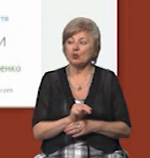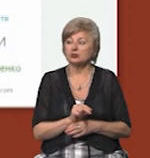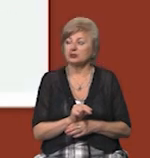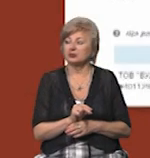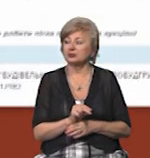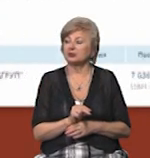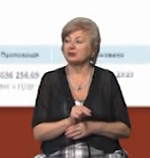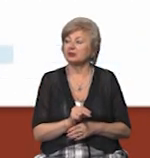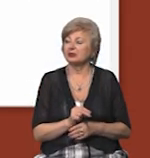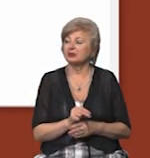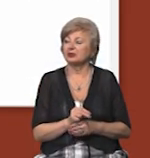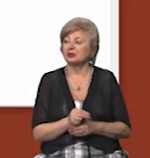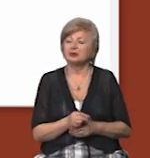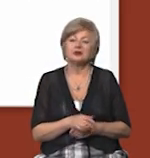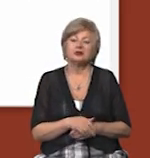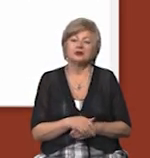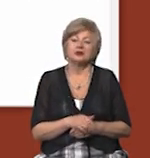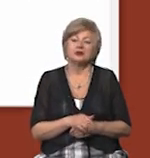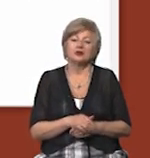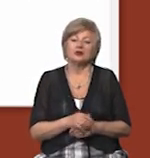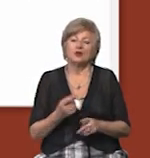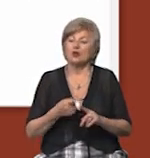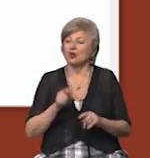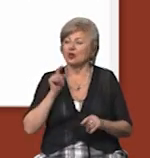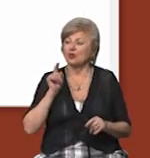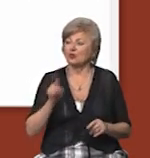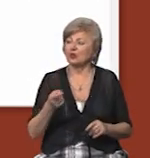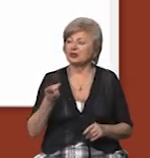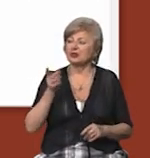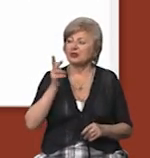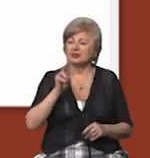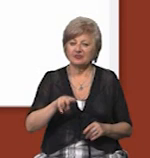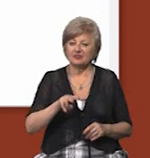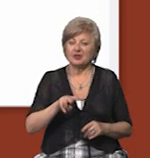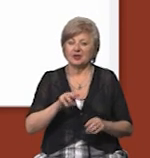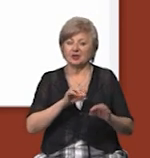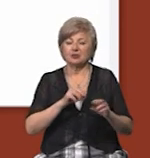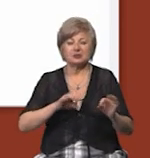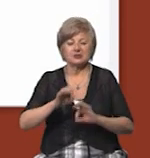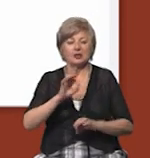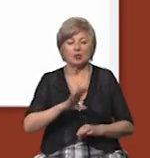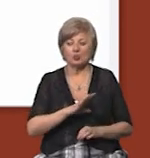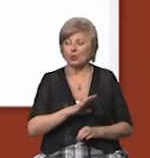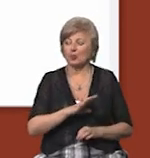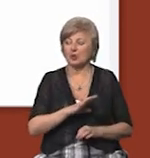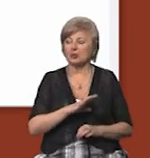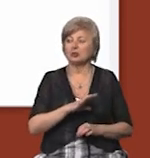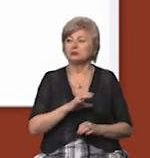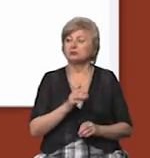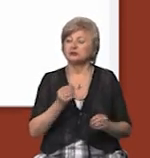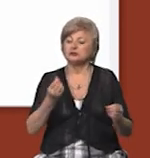дощової каналізації. Ось були дві фірми. Виграла та, що запропонувала ліпшу